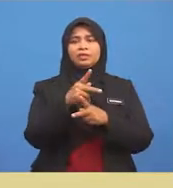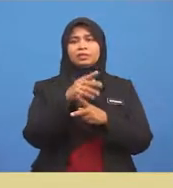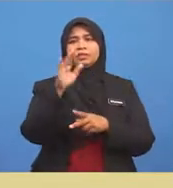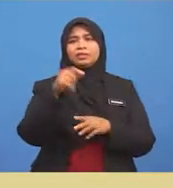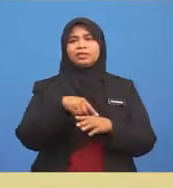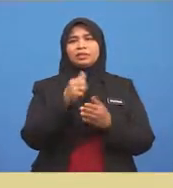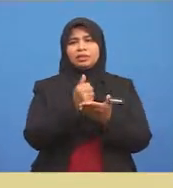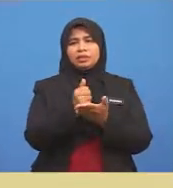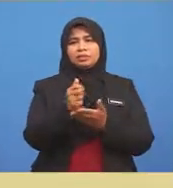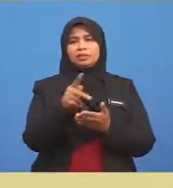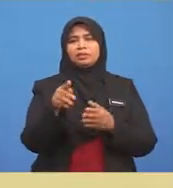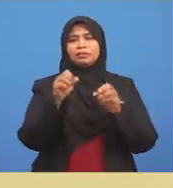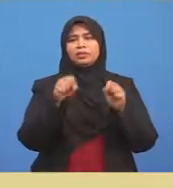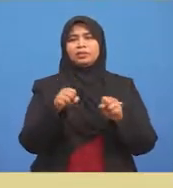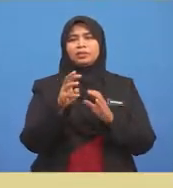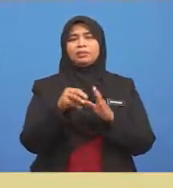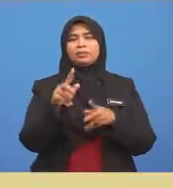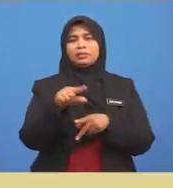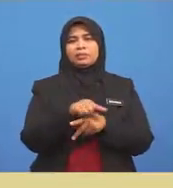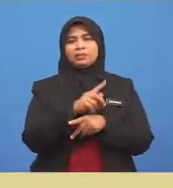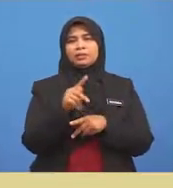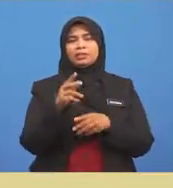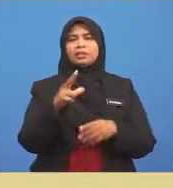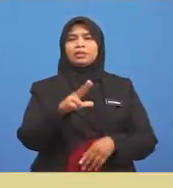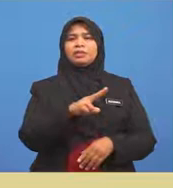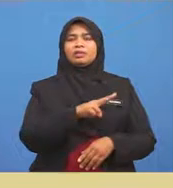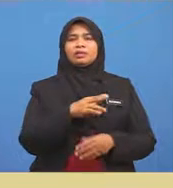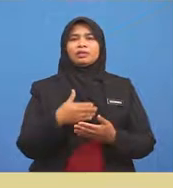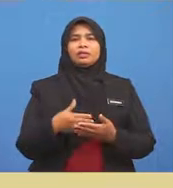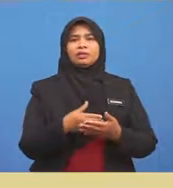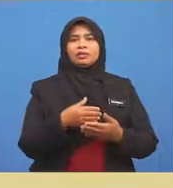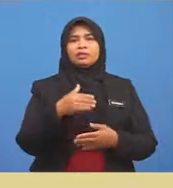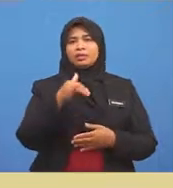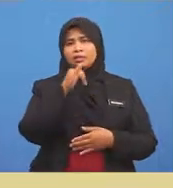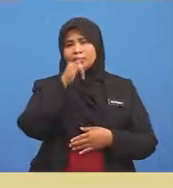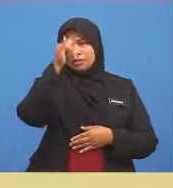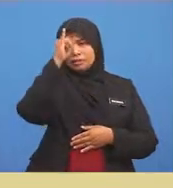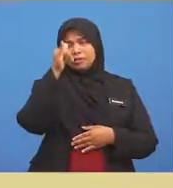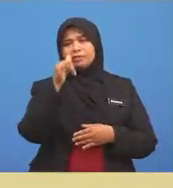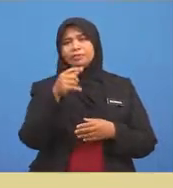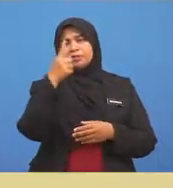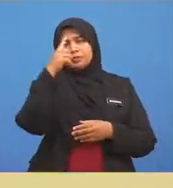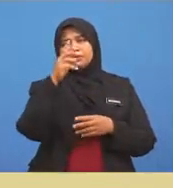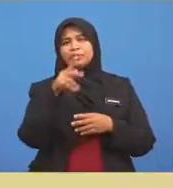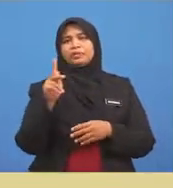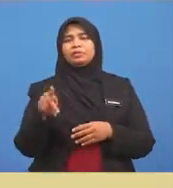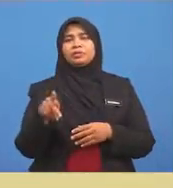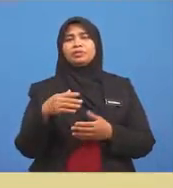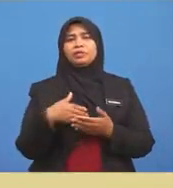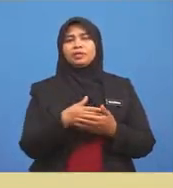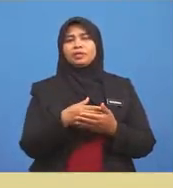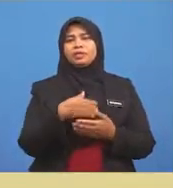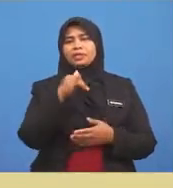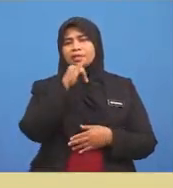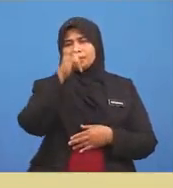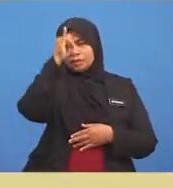yang diamanahkan boleh menggunakan harta anak yatim tersebut untuk keperluan anak